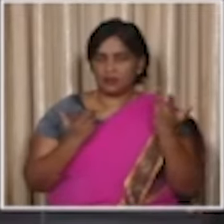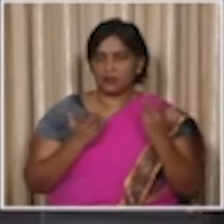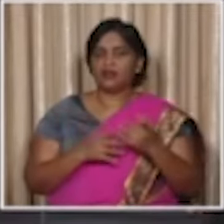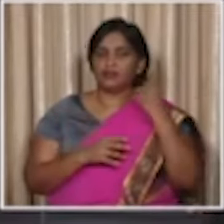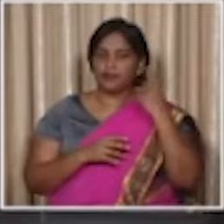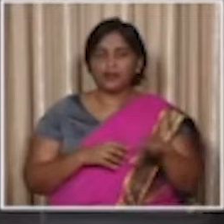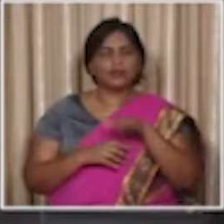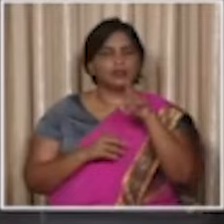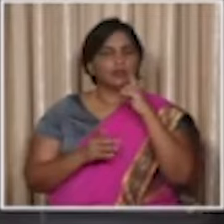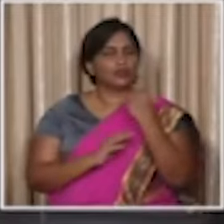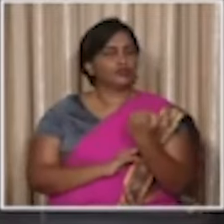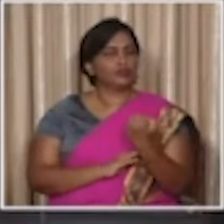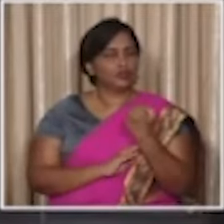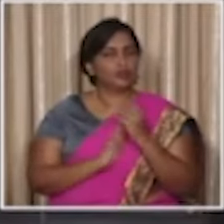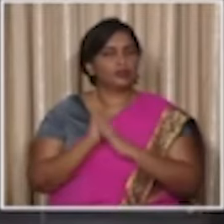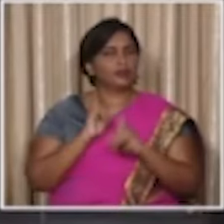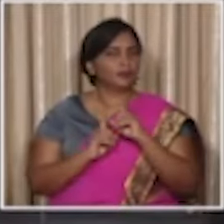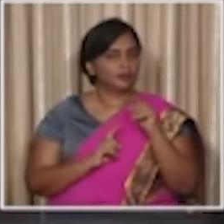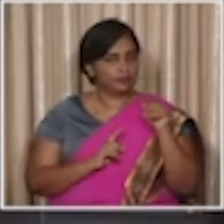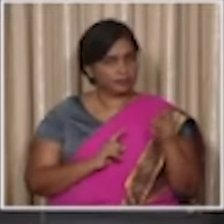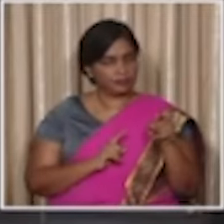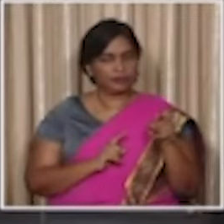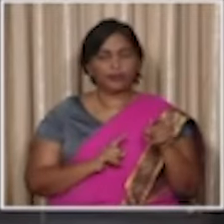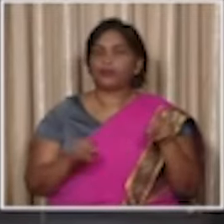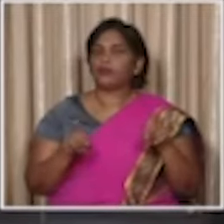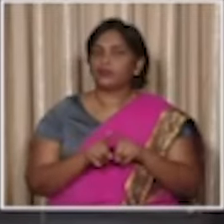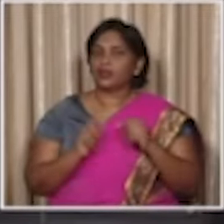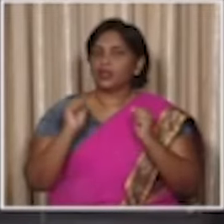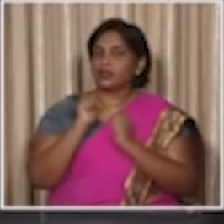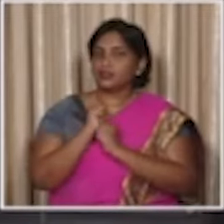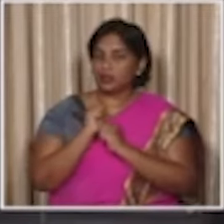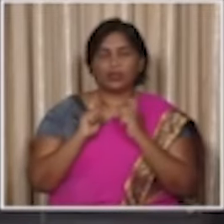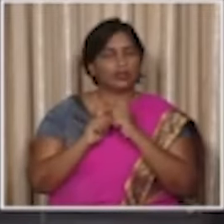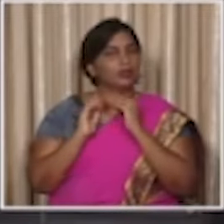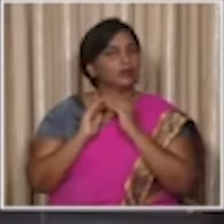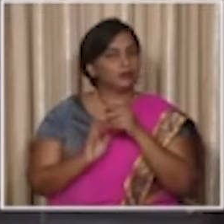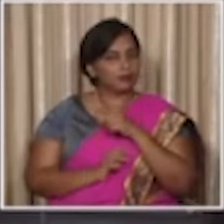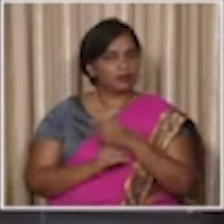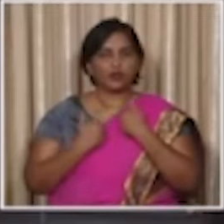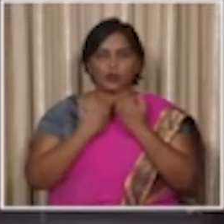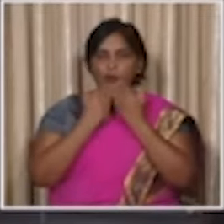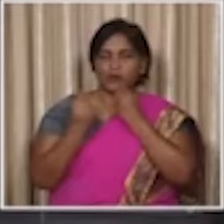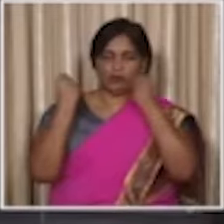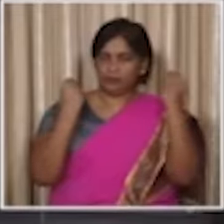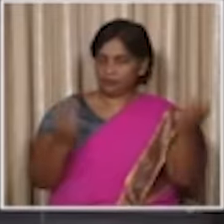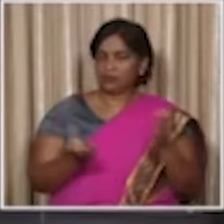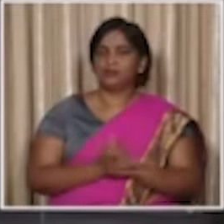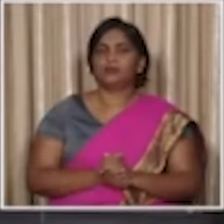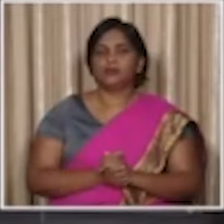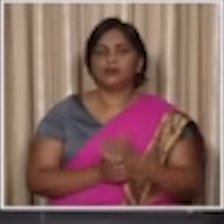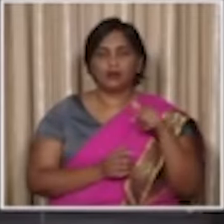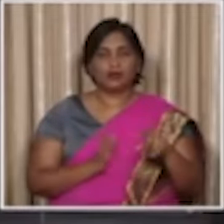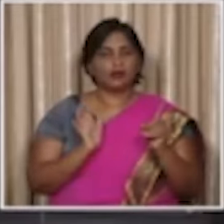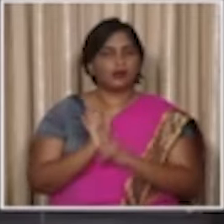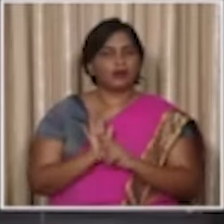api samaaja savibala ganwime amaathyanshayatath e wagema samuddhi departamentuwatath upadesa laba deela thiyenawa. Dan api